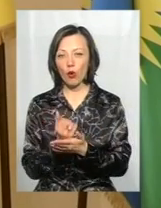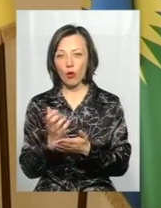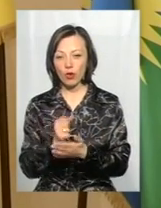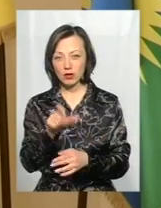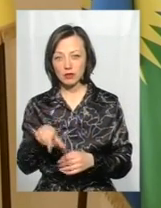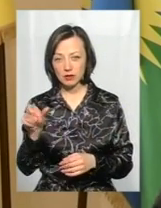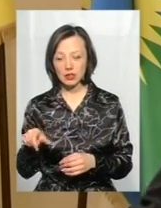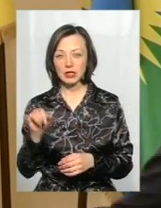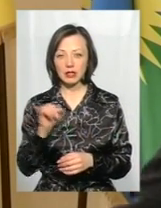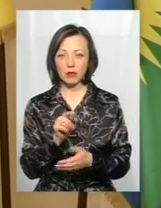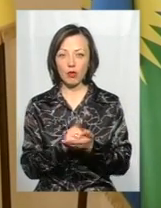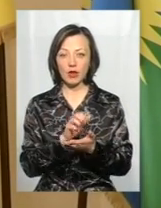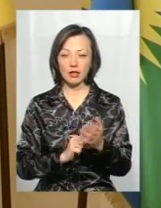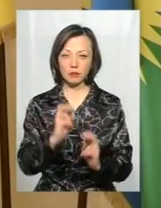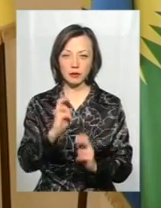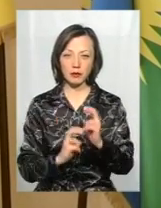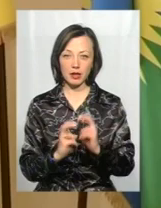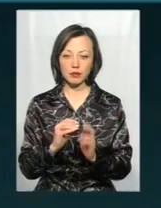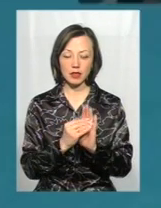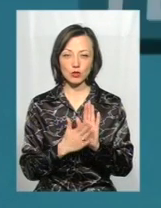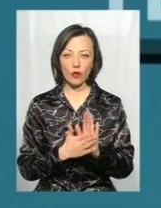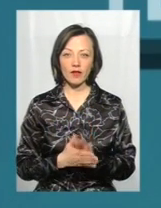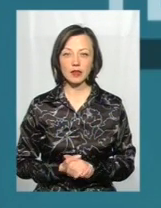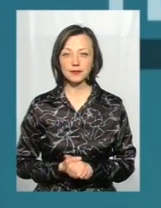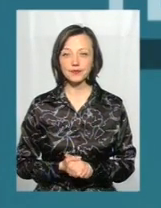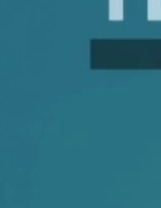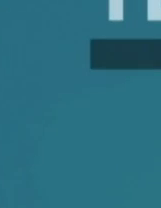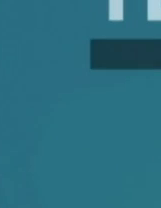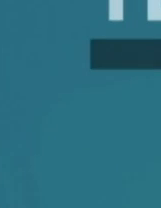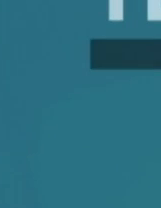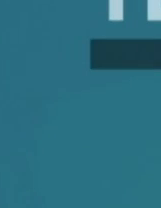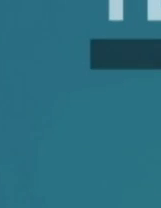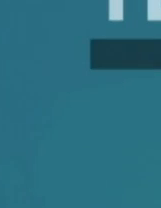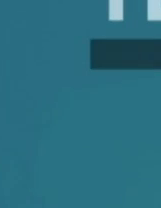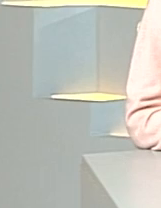і податки з підприємств, що зареєстровані.